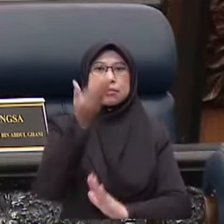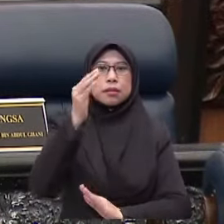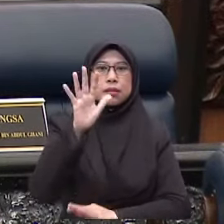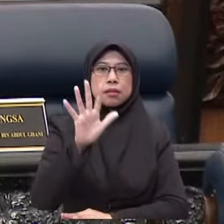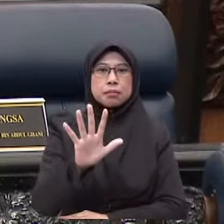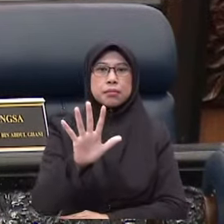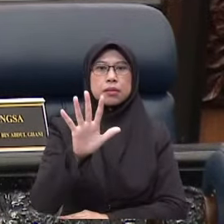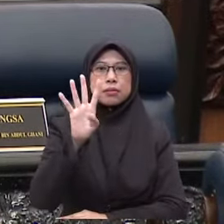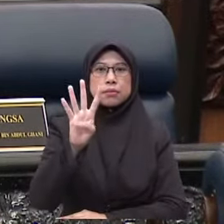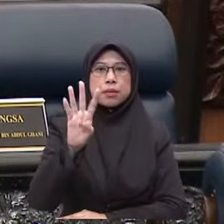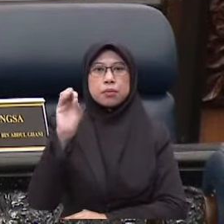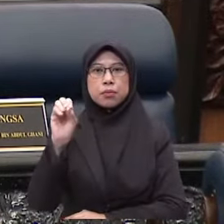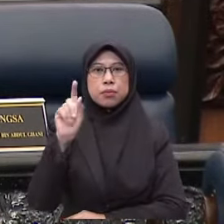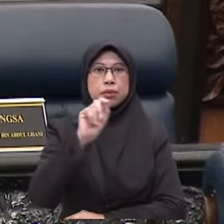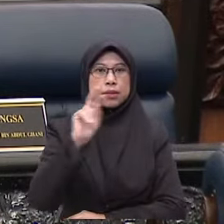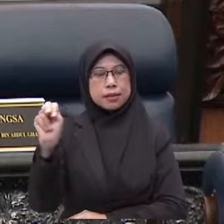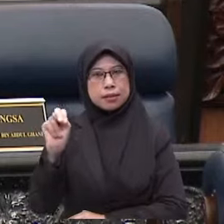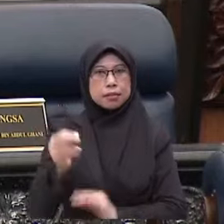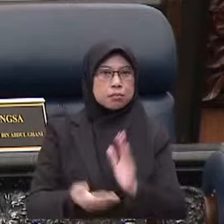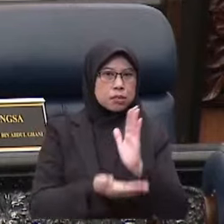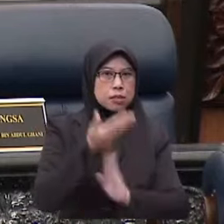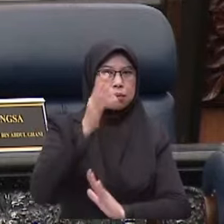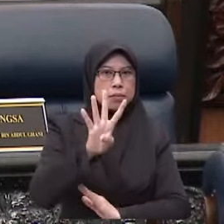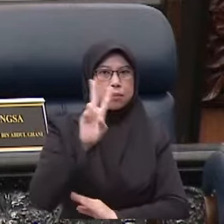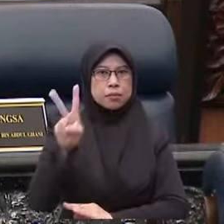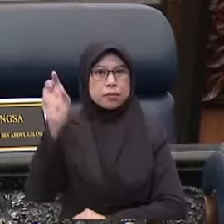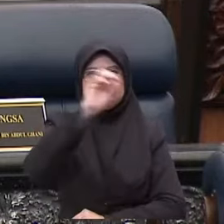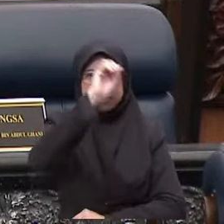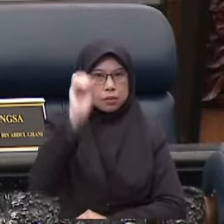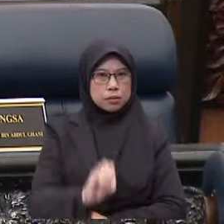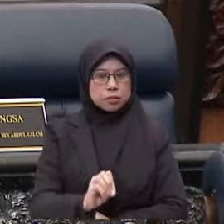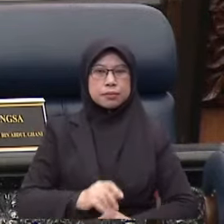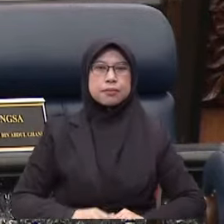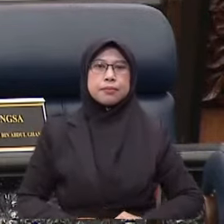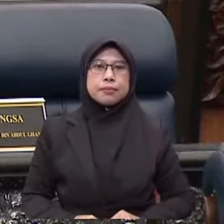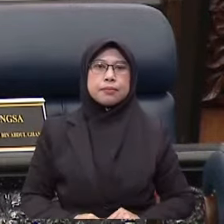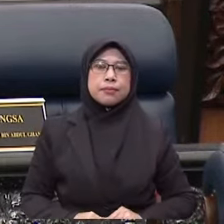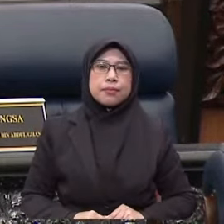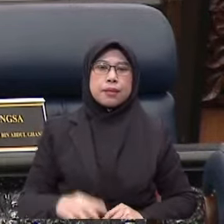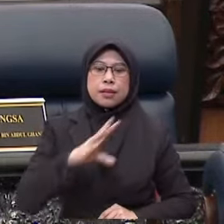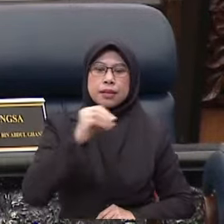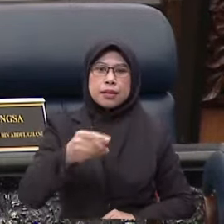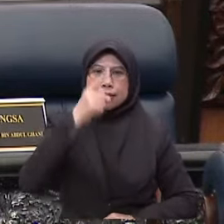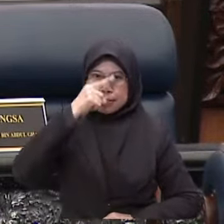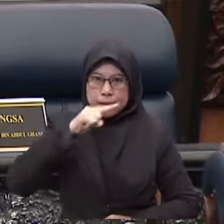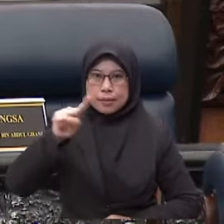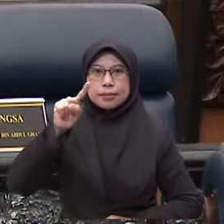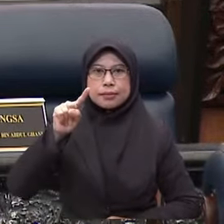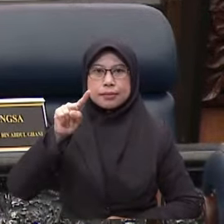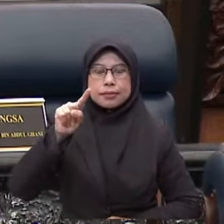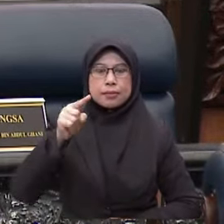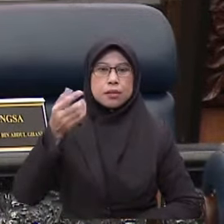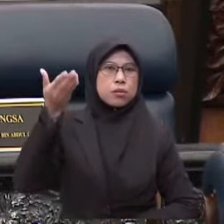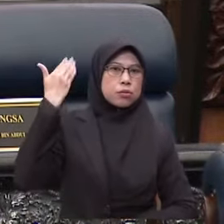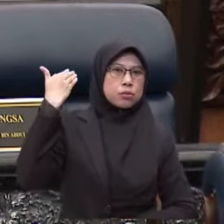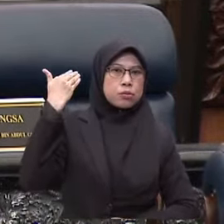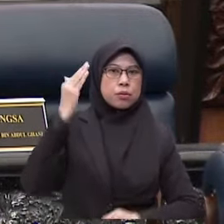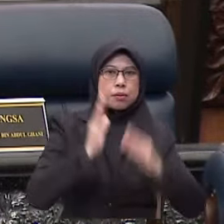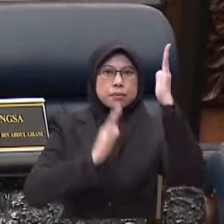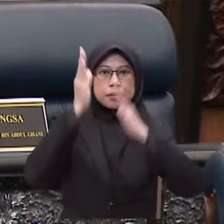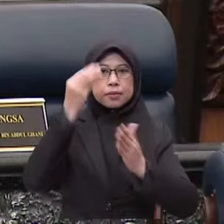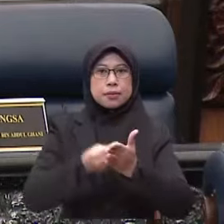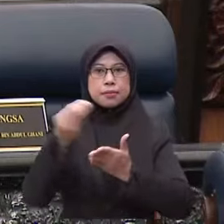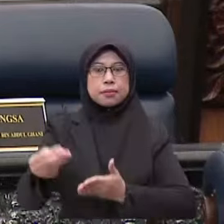540 pertan peningkatan 42% kemudian di Thailand dulu beli